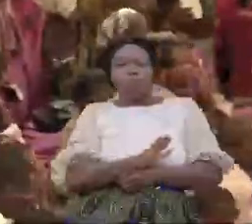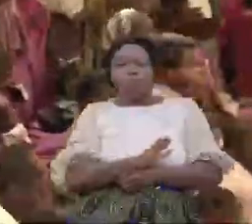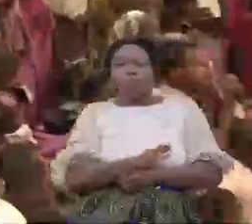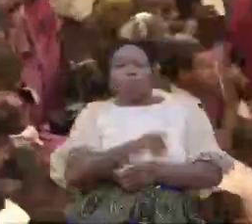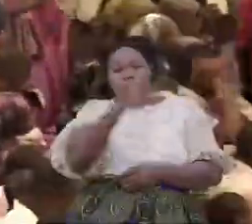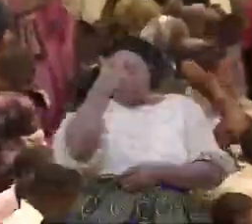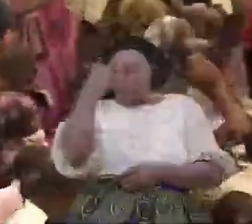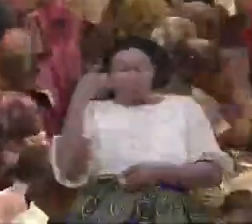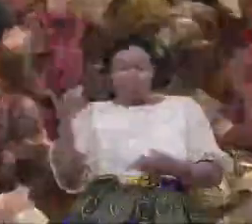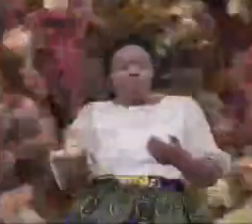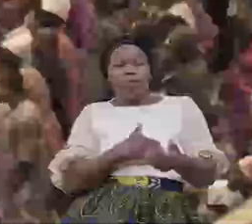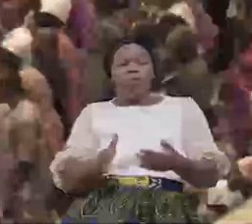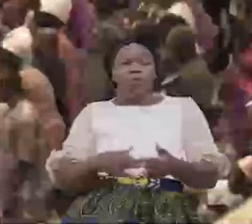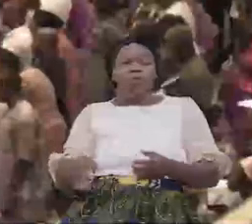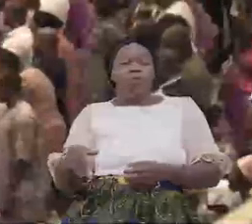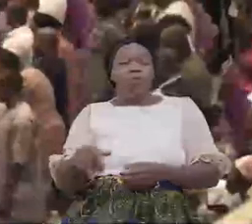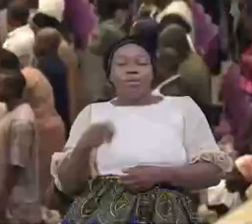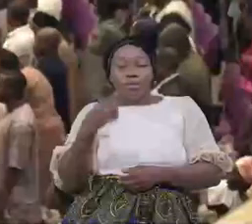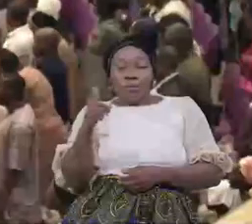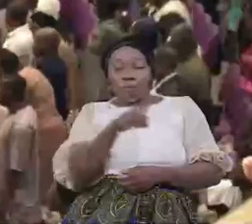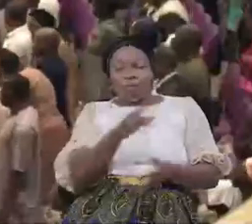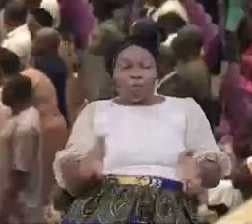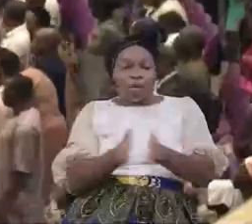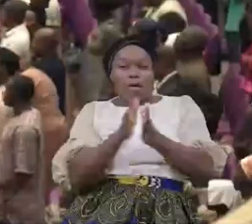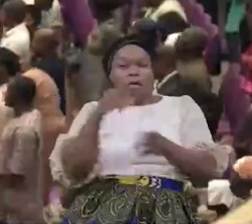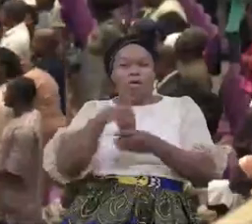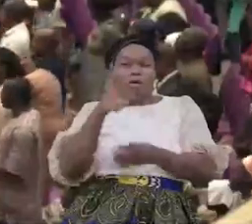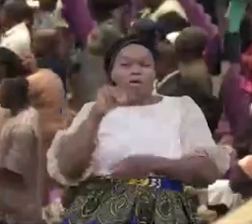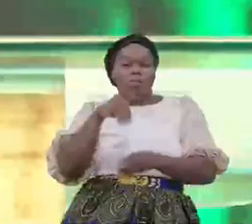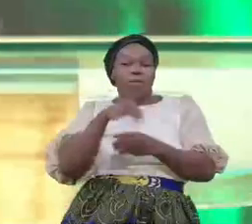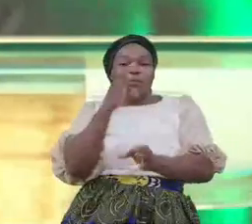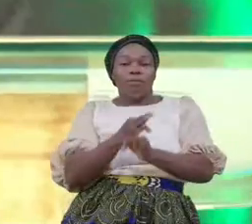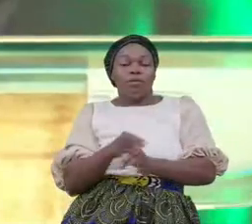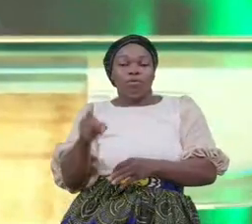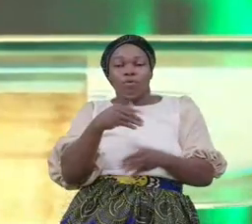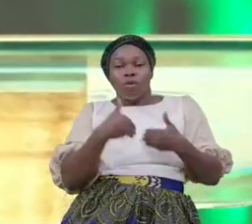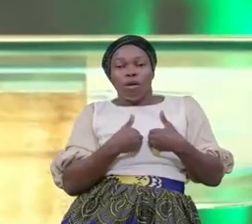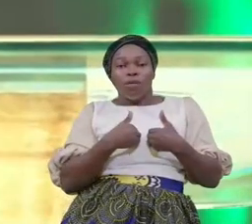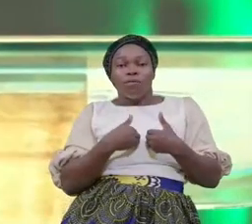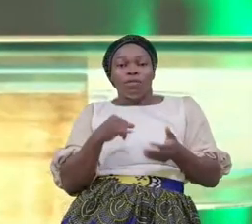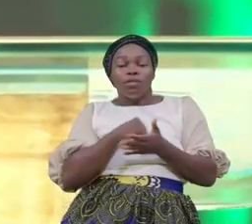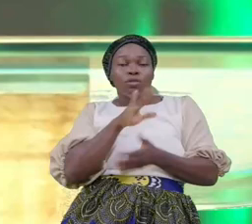Quiconque invoquera le nom du Seigneur sera sauvé. C'est déjà votre possession.